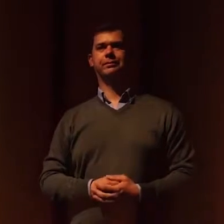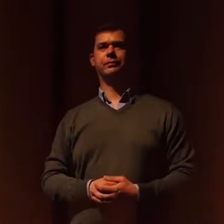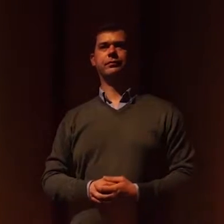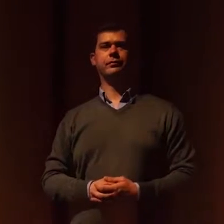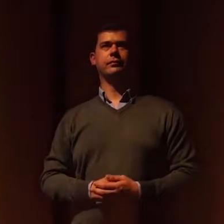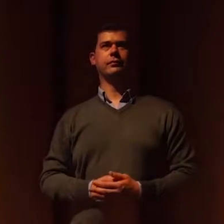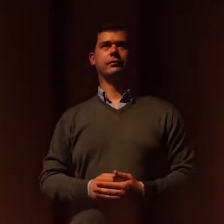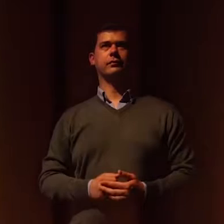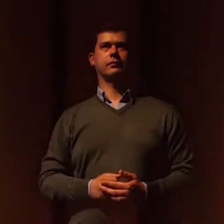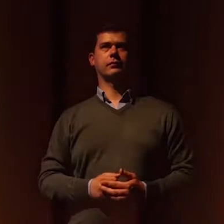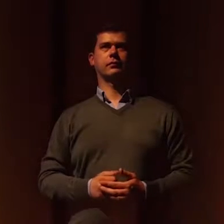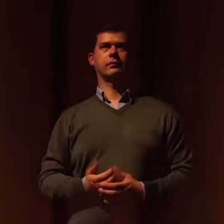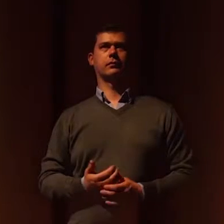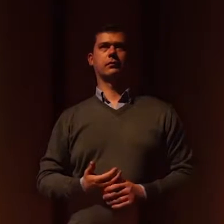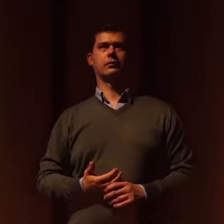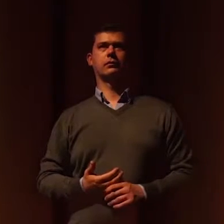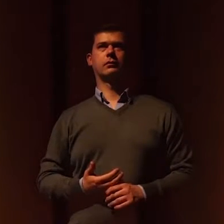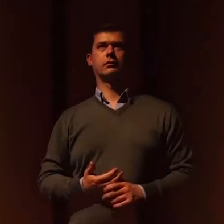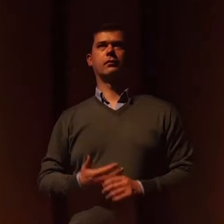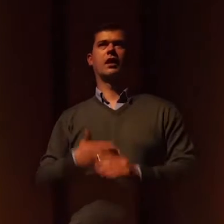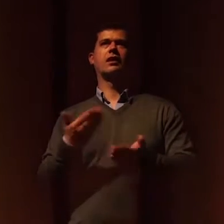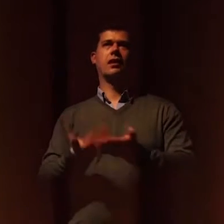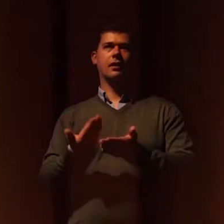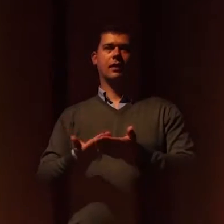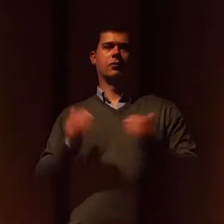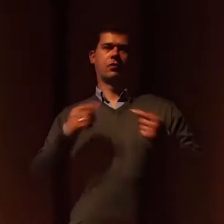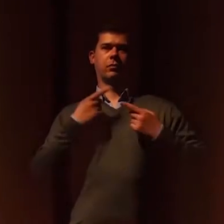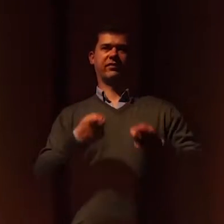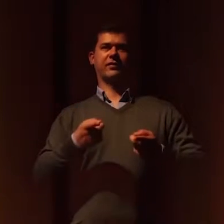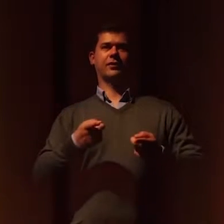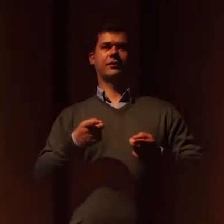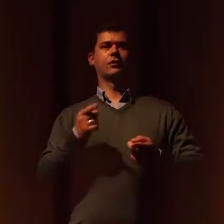względami największy więc dlatego